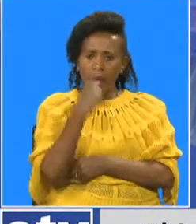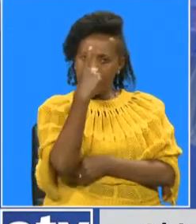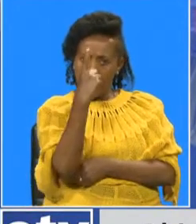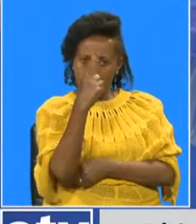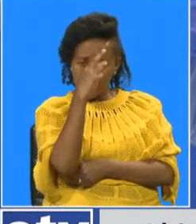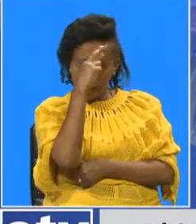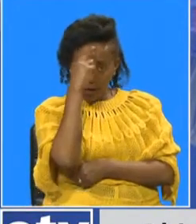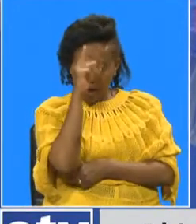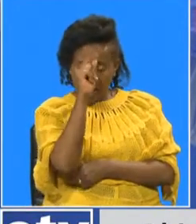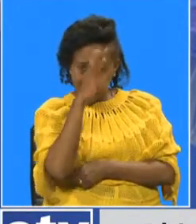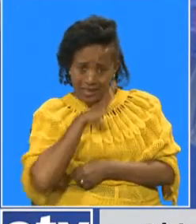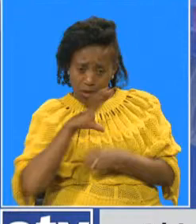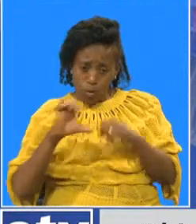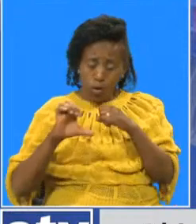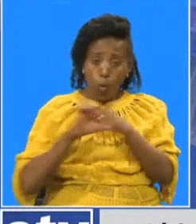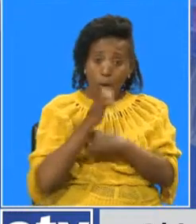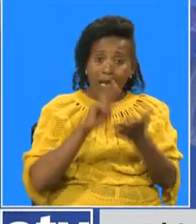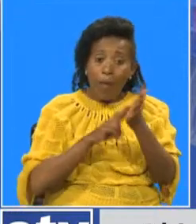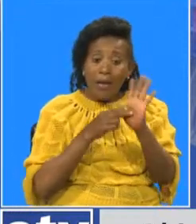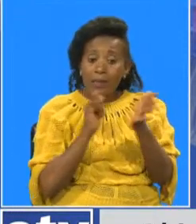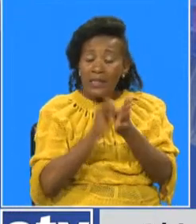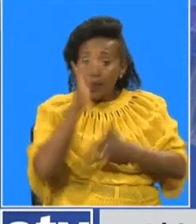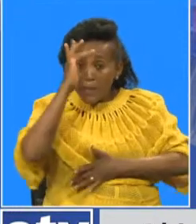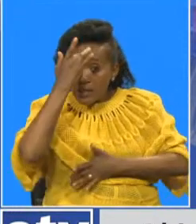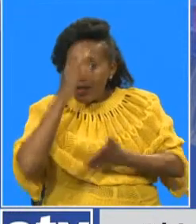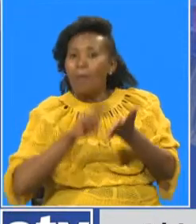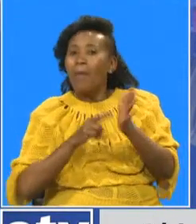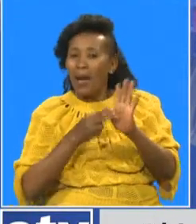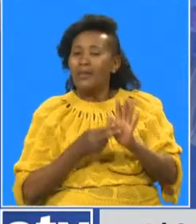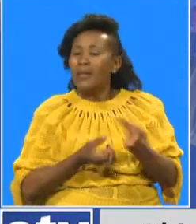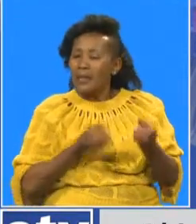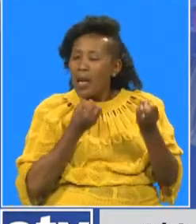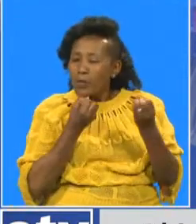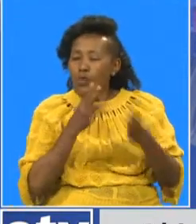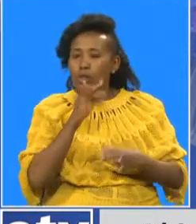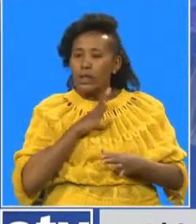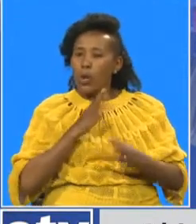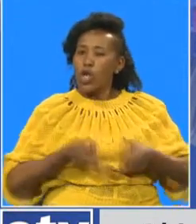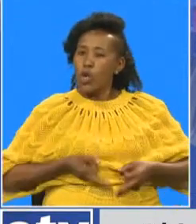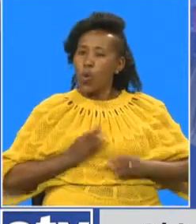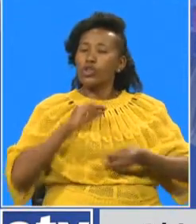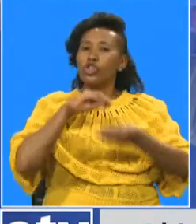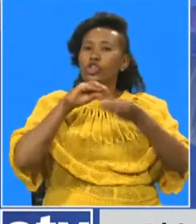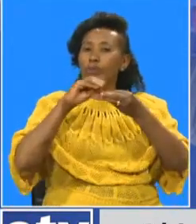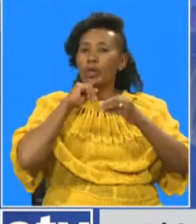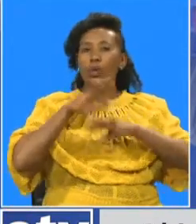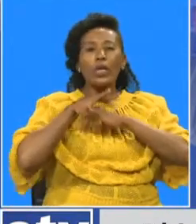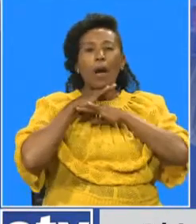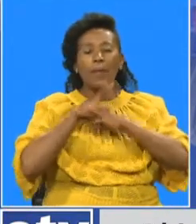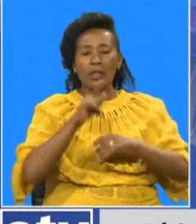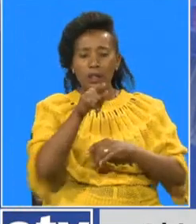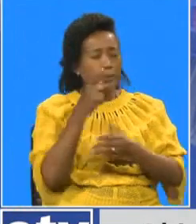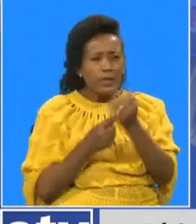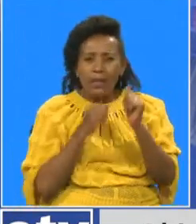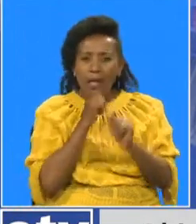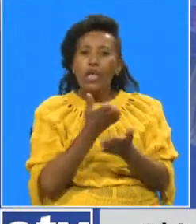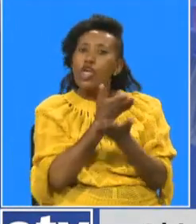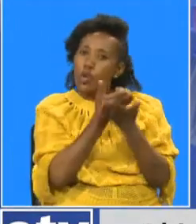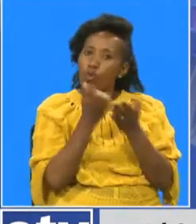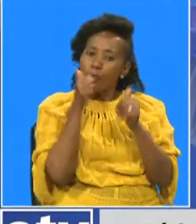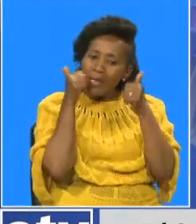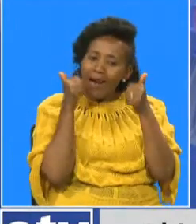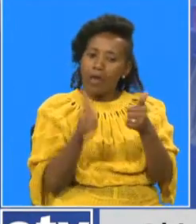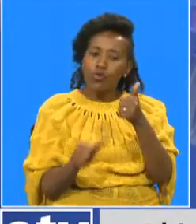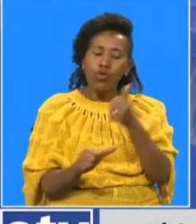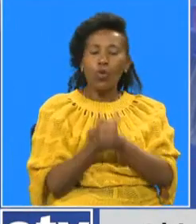የአንድ ኬዝ አንድ ሰው አፌክትድ መሆን በዚህ በሽታ ማለት የብዙ ሰው ህይወትም ጭምር ነው እያበላሸ። እሱ ብቻ አይደለም፣ ኢኮኖሚውም